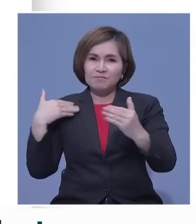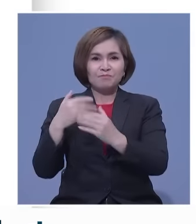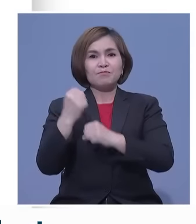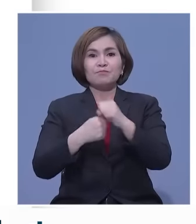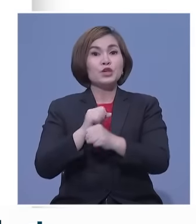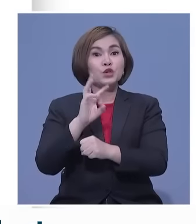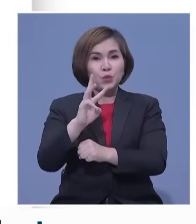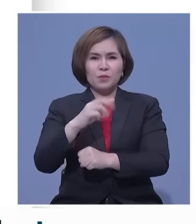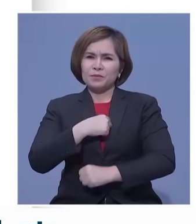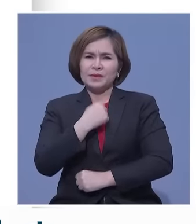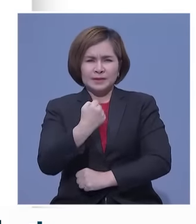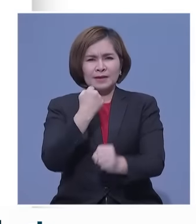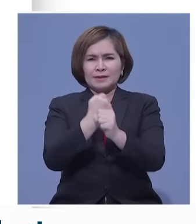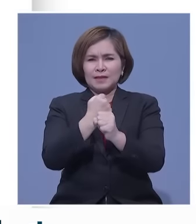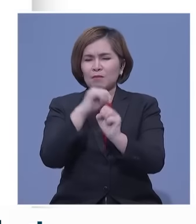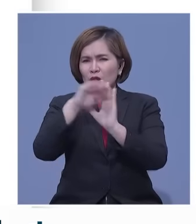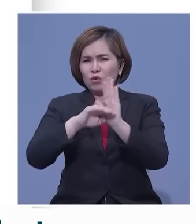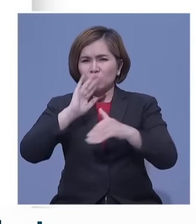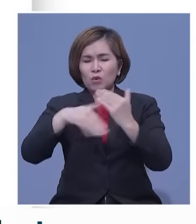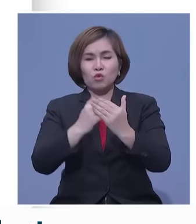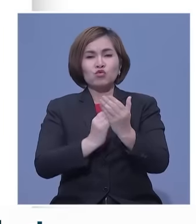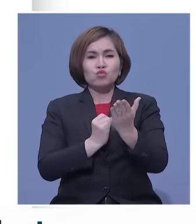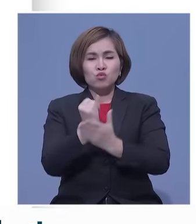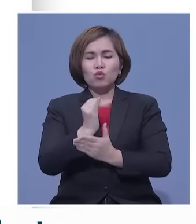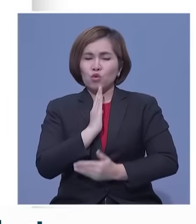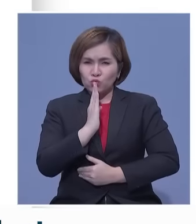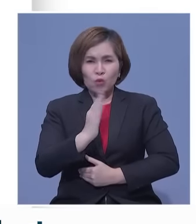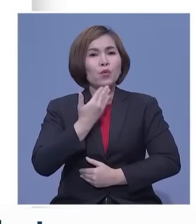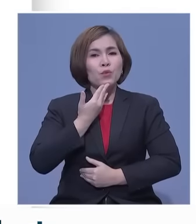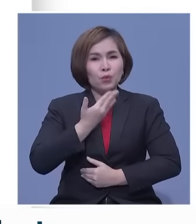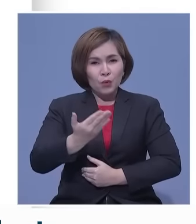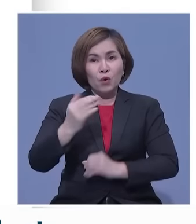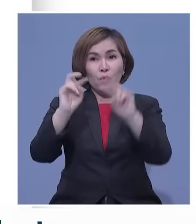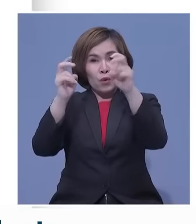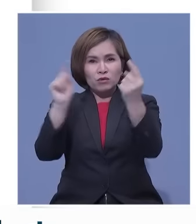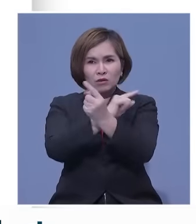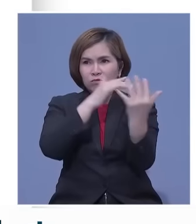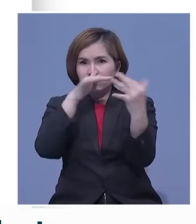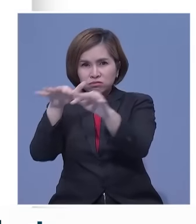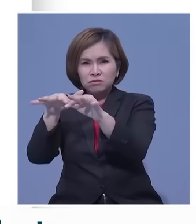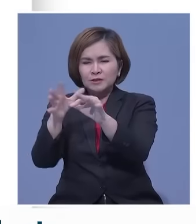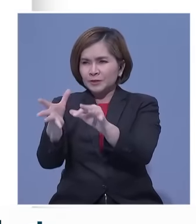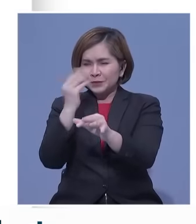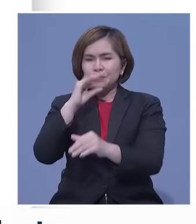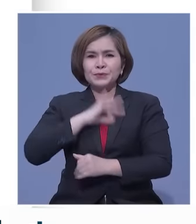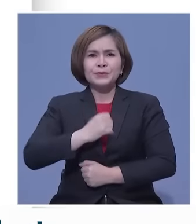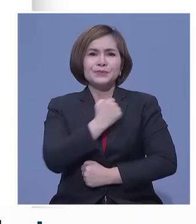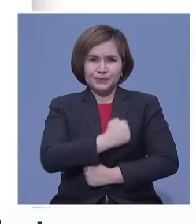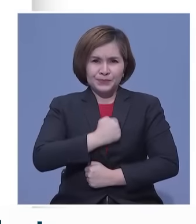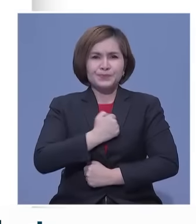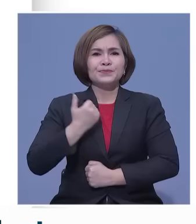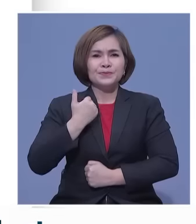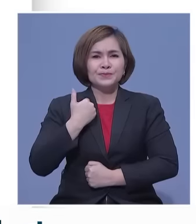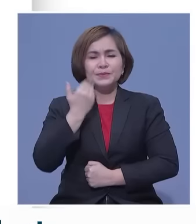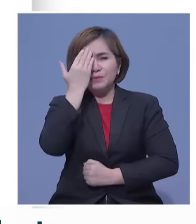มั่นว่าดำเนินธุรกิจอย่างถูกต้องโปร่งใสมาโดยตลอดจากประเด็นที่เป็นกระแสตอนนี้รู้สึกเสียใจอย่างมากที่มี